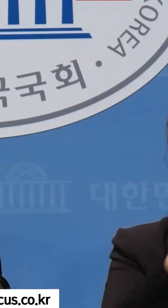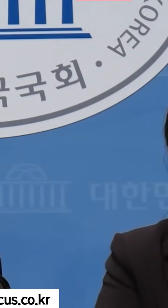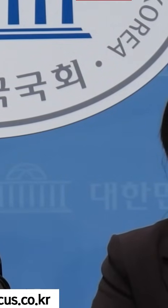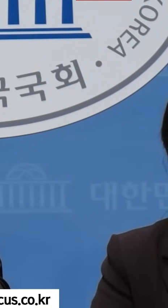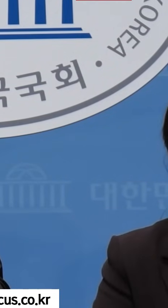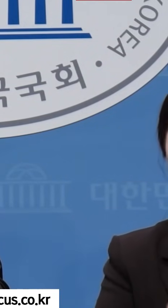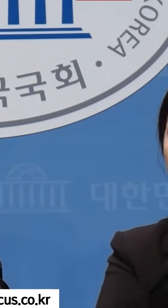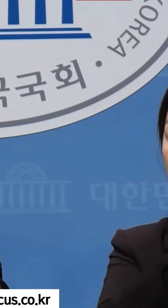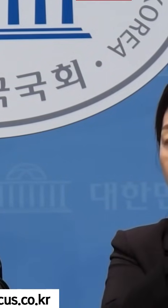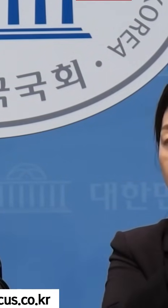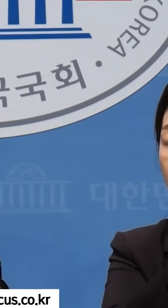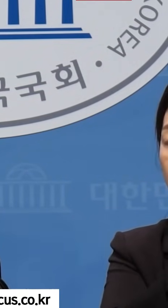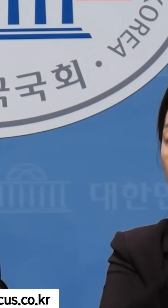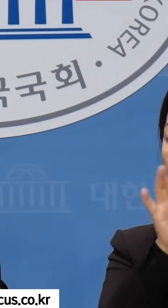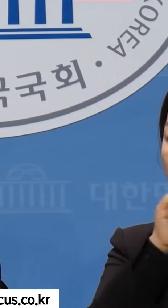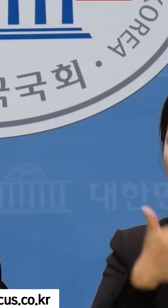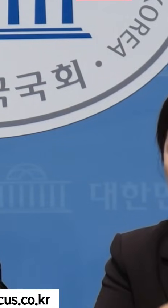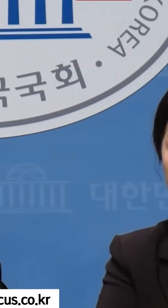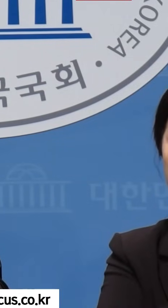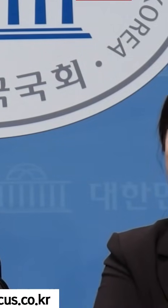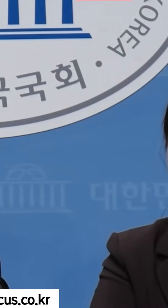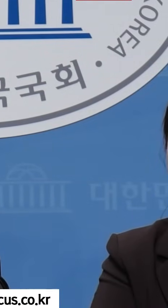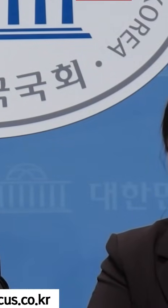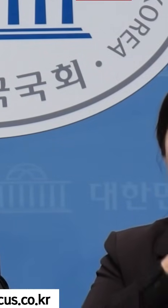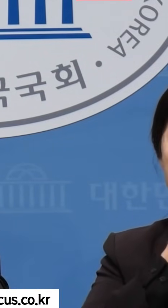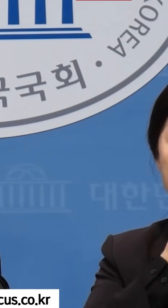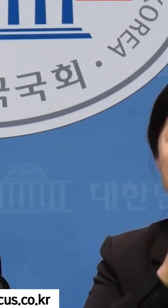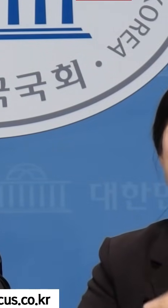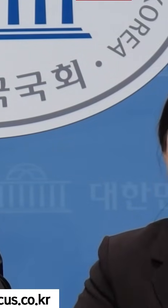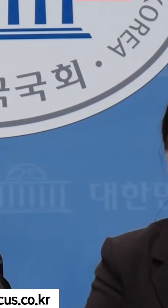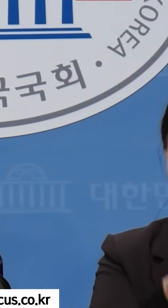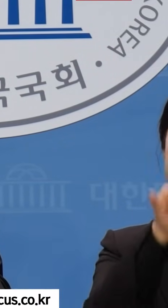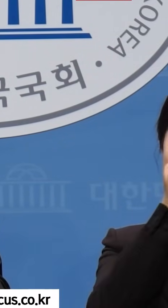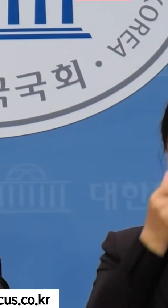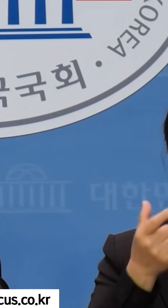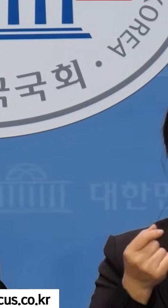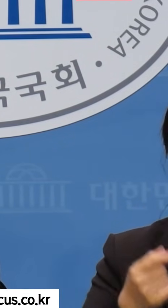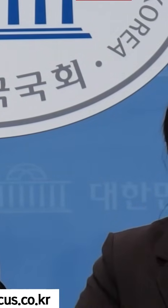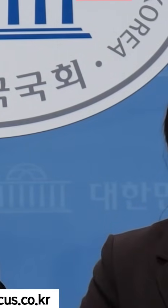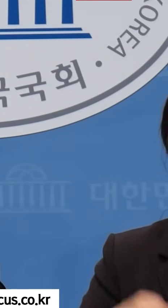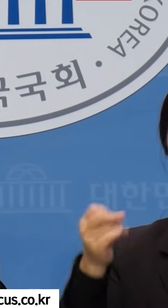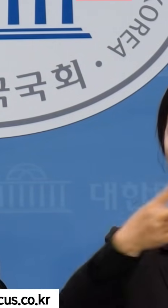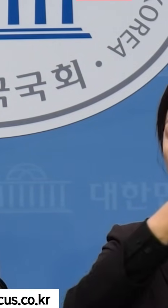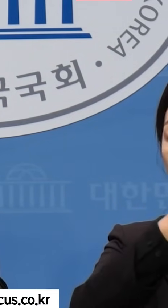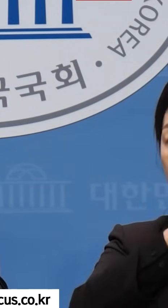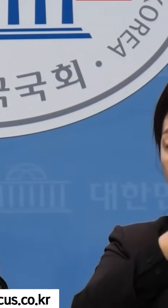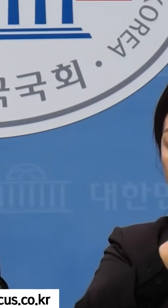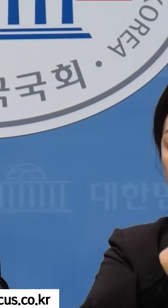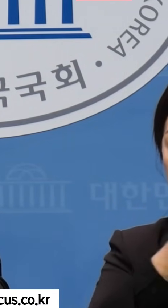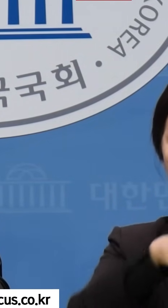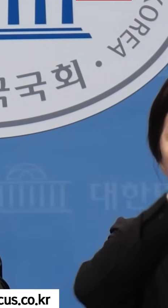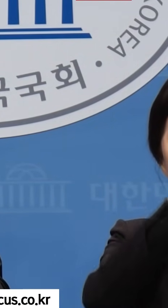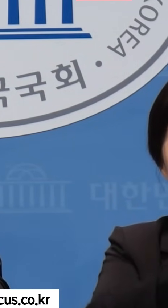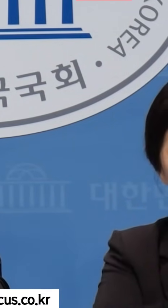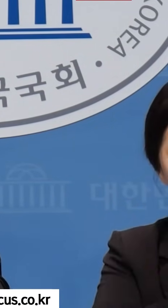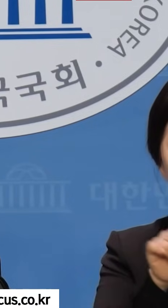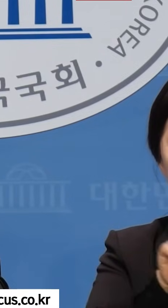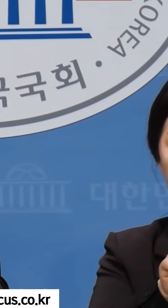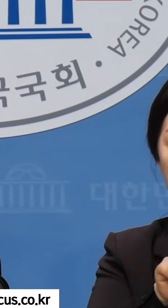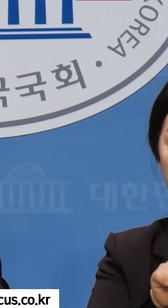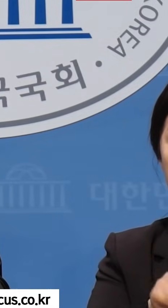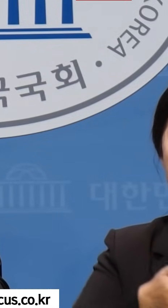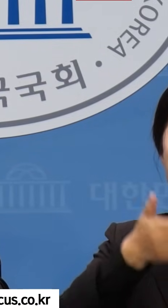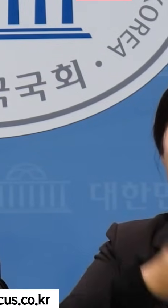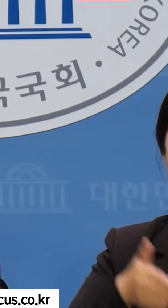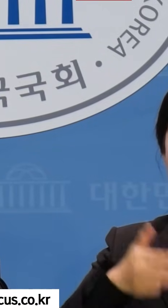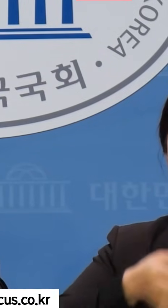안민석의 이야기가 진실이라고 믿을 만한 상당한 이유가 있었다. 두 번째, 그 목적이